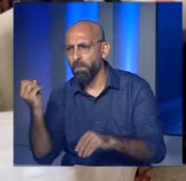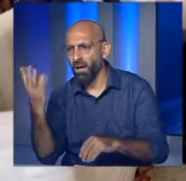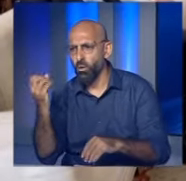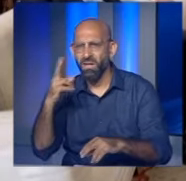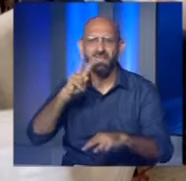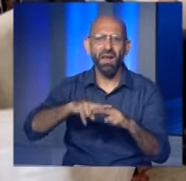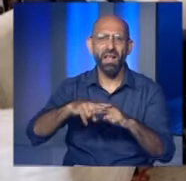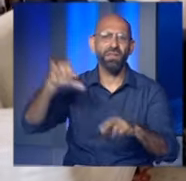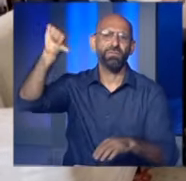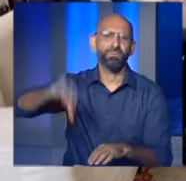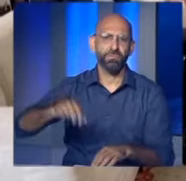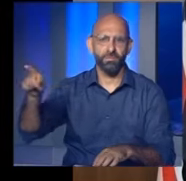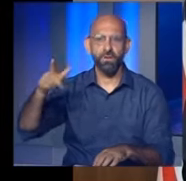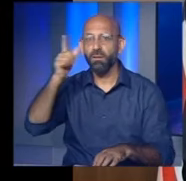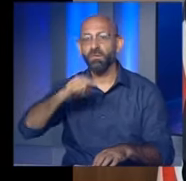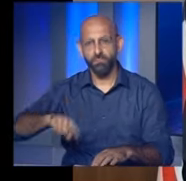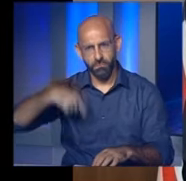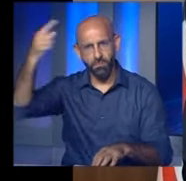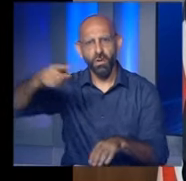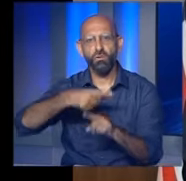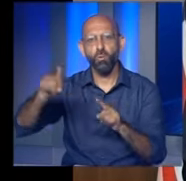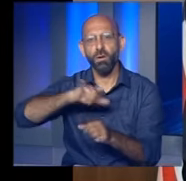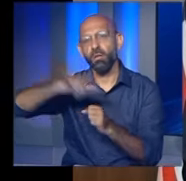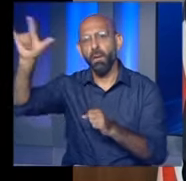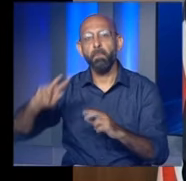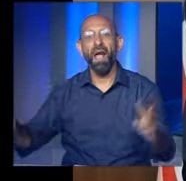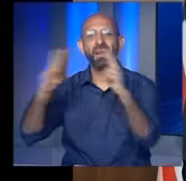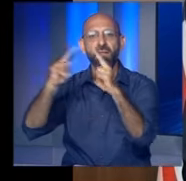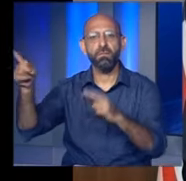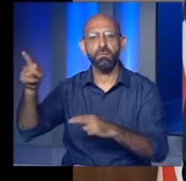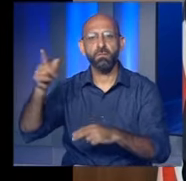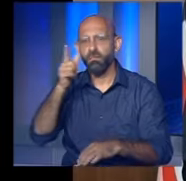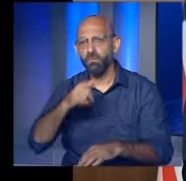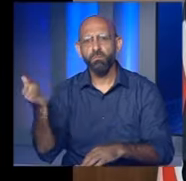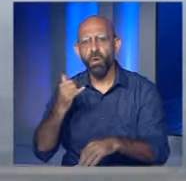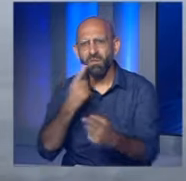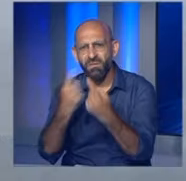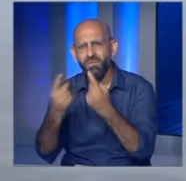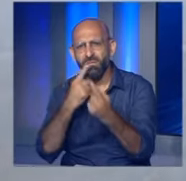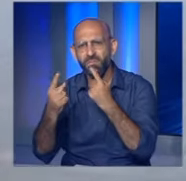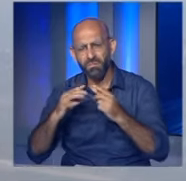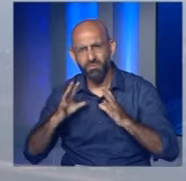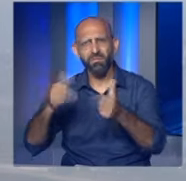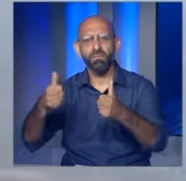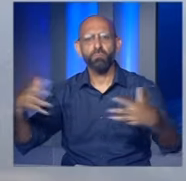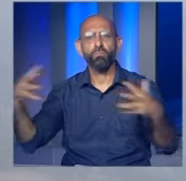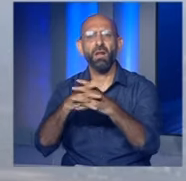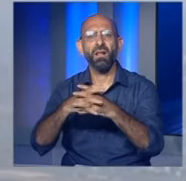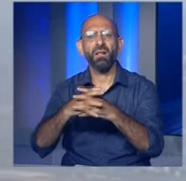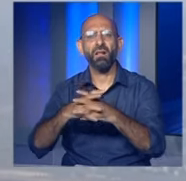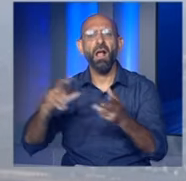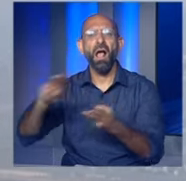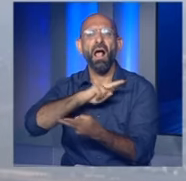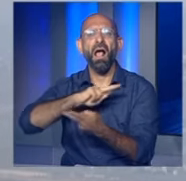جولته الاخيره بين بيروت وتل ابيب يولي اهتماما لزيارته باريس الاسبوع المقبل وان هناك تركيزا من